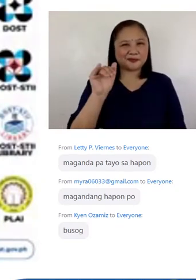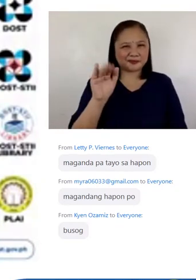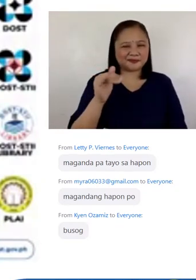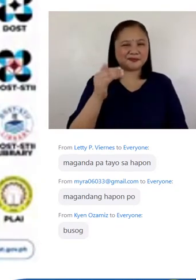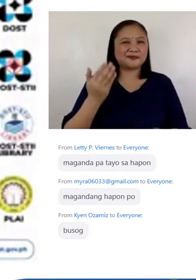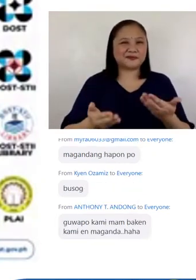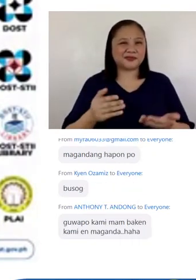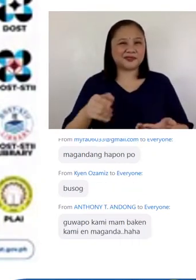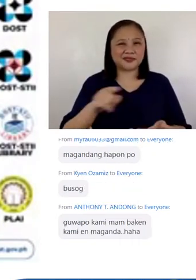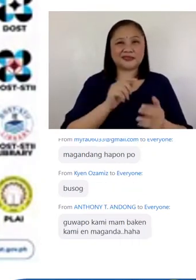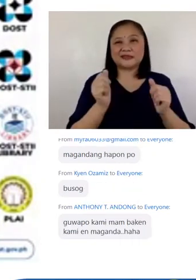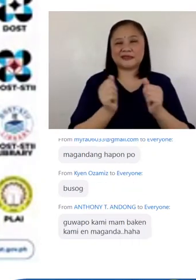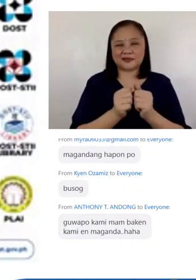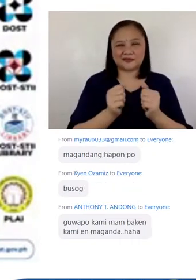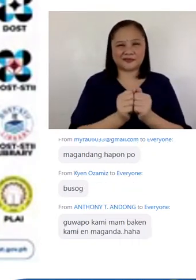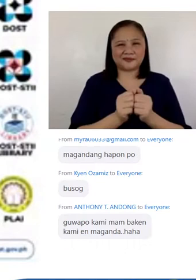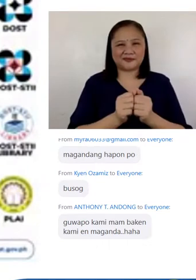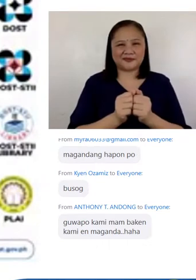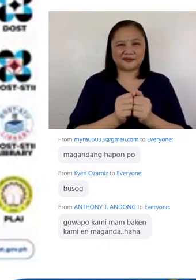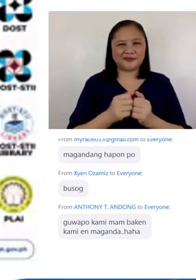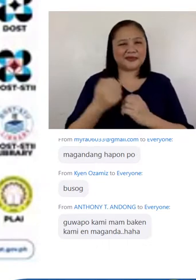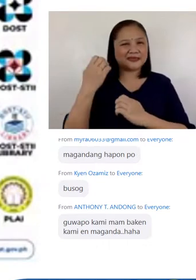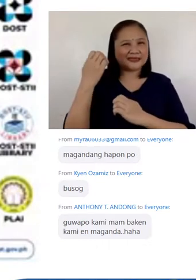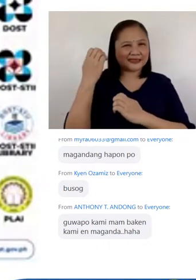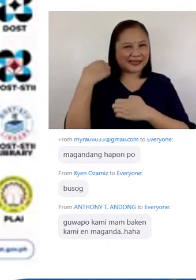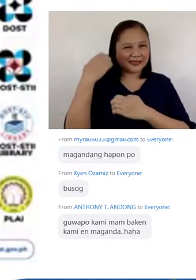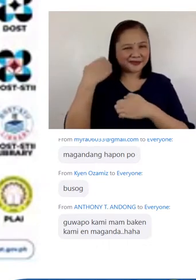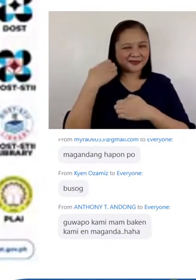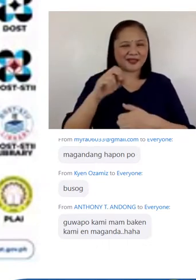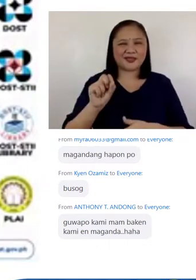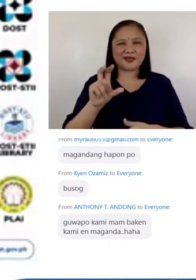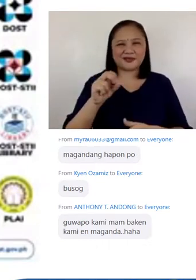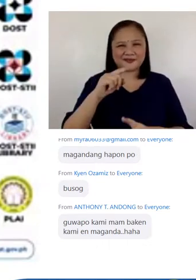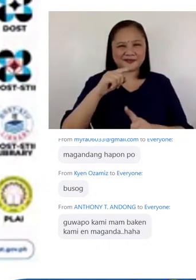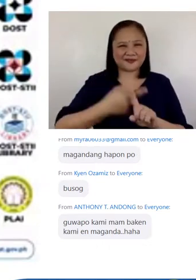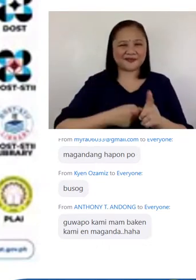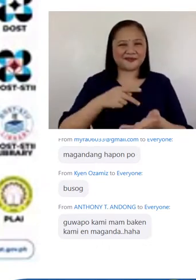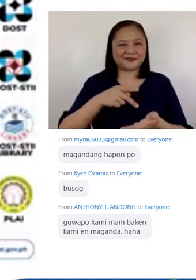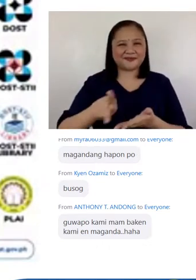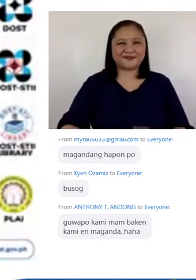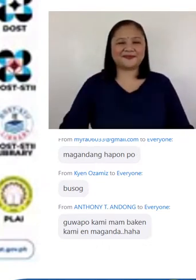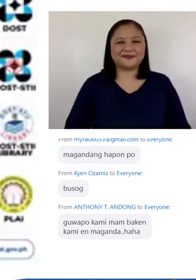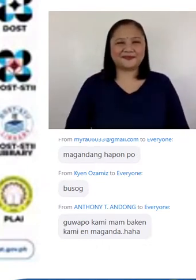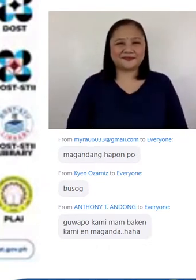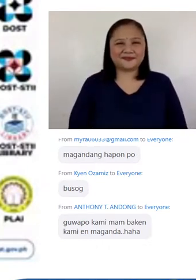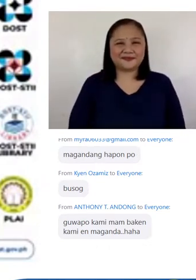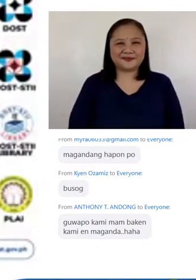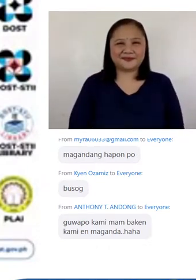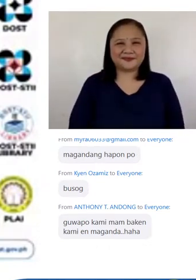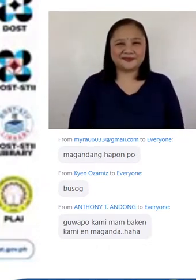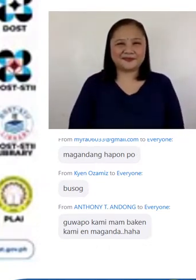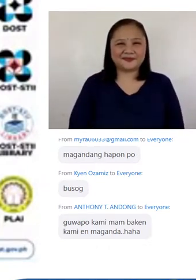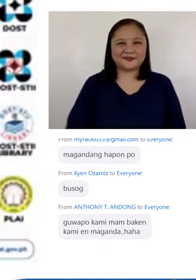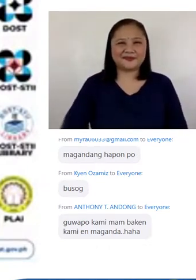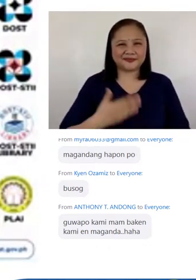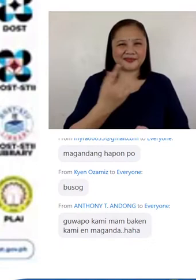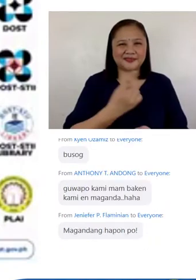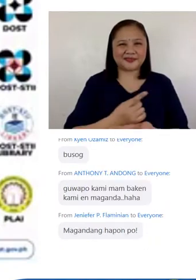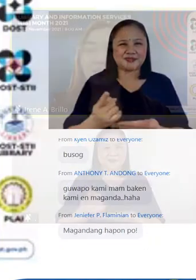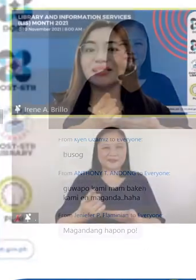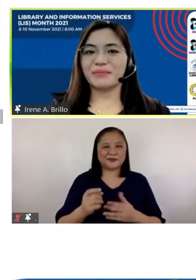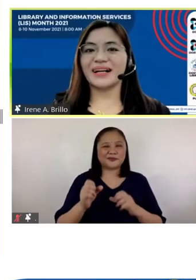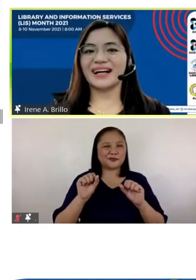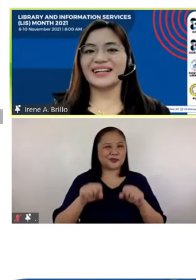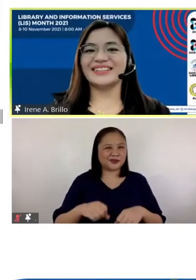Malamang kasabay na din doon ang inaasam-asam na 13-month pay. So, next week, pwede na